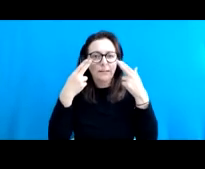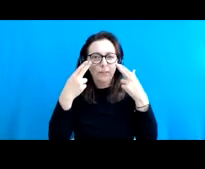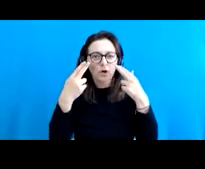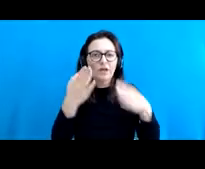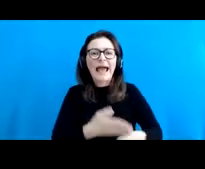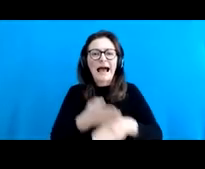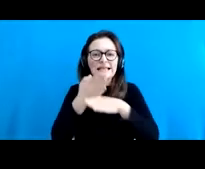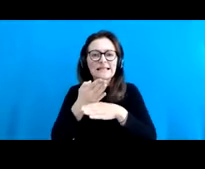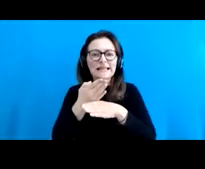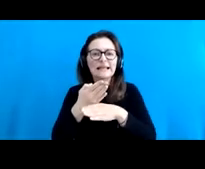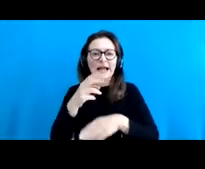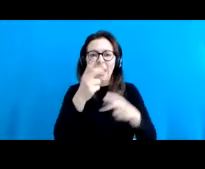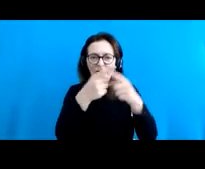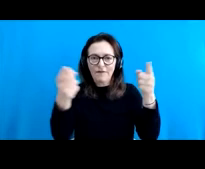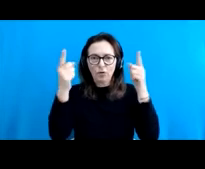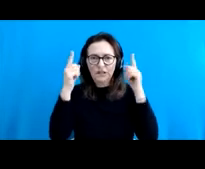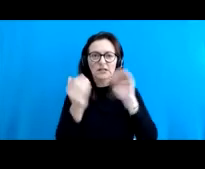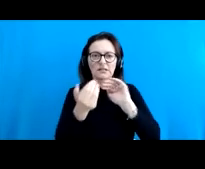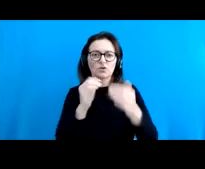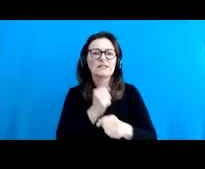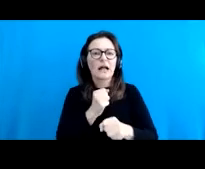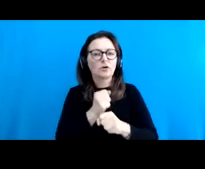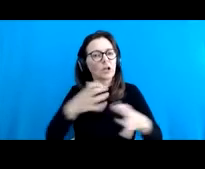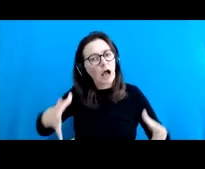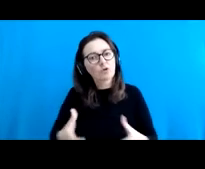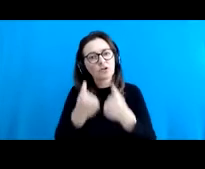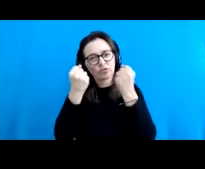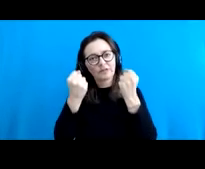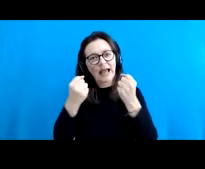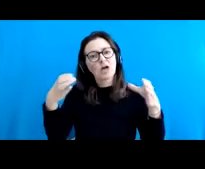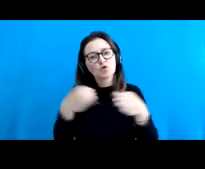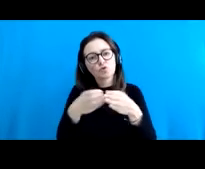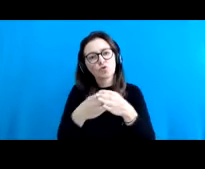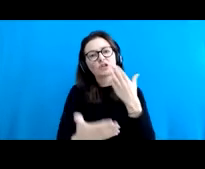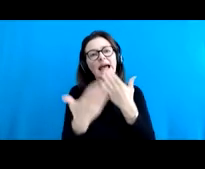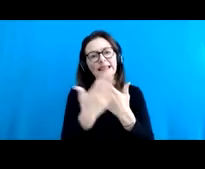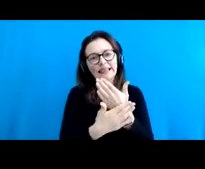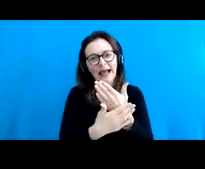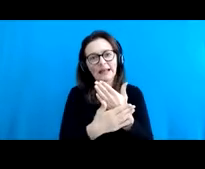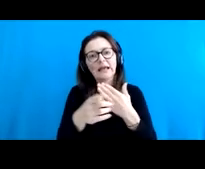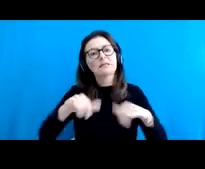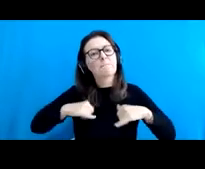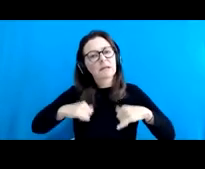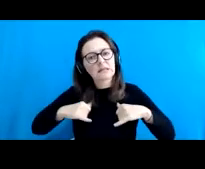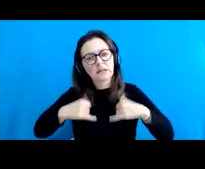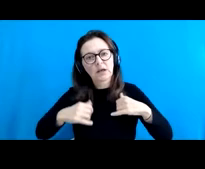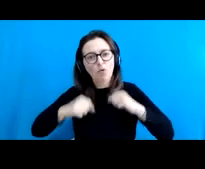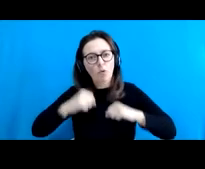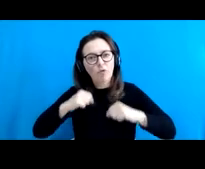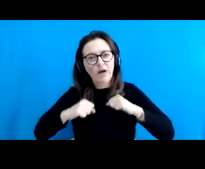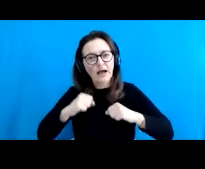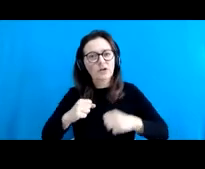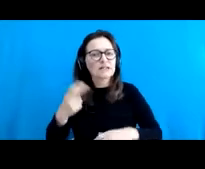na Fakulteti za socialno delo ter ustanoviteljica Združenja Dlan, kjer se prizadevno ukvarjajo prav